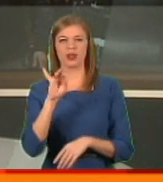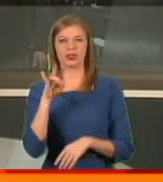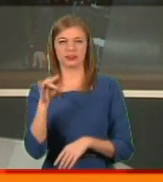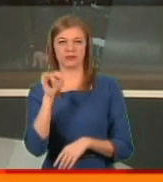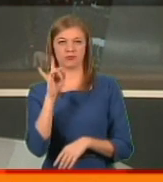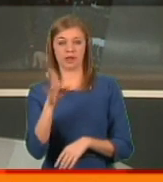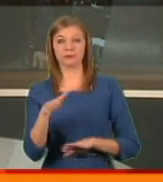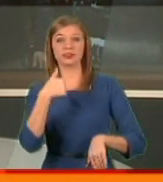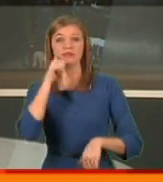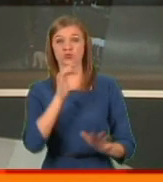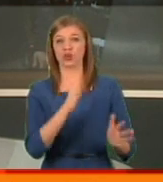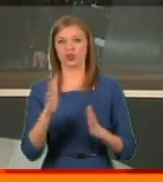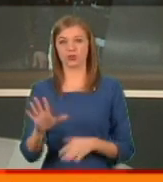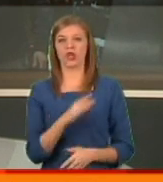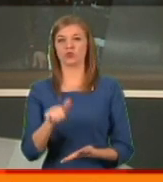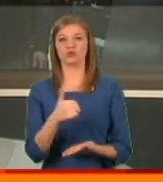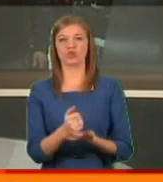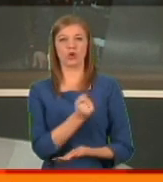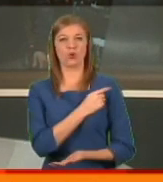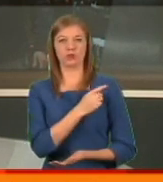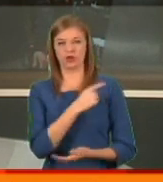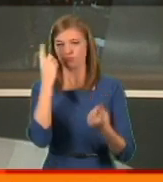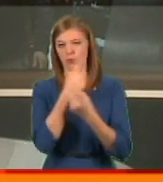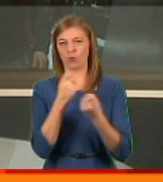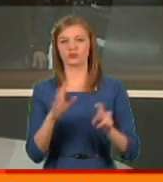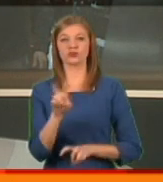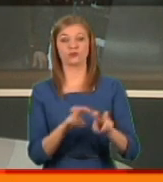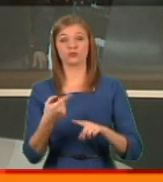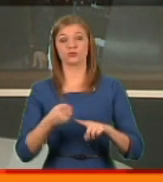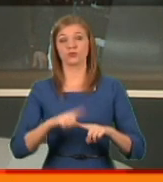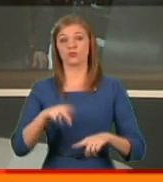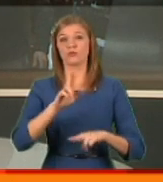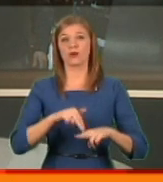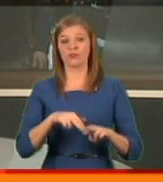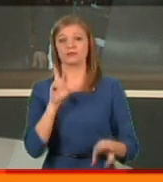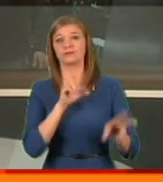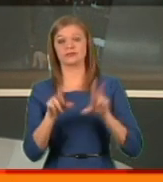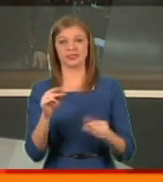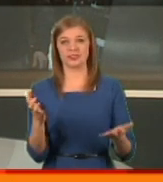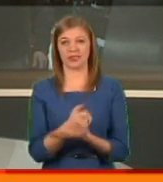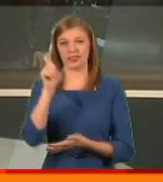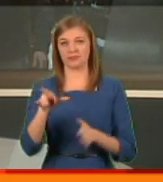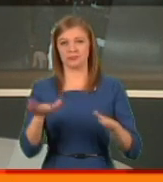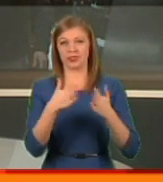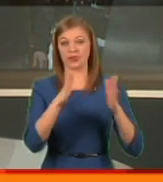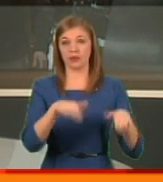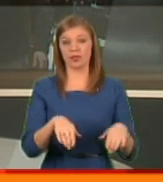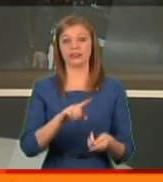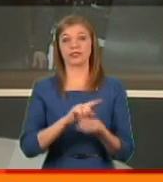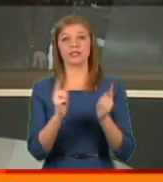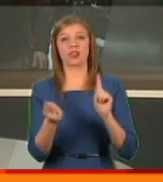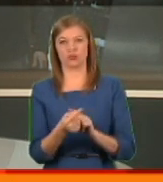парку. Після вчорашніх подій екс-очільника Одещини оголосили в розшук, тож правоохоронці сподівалися знайти його в наметах.